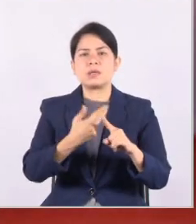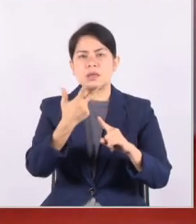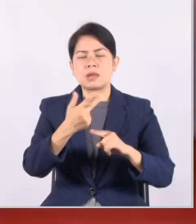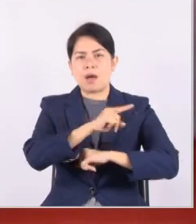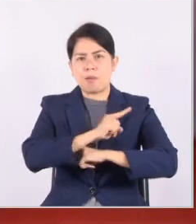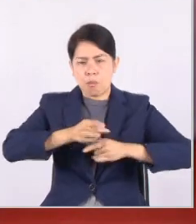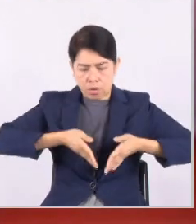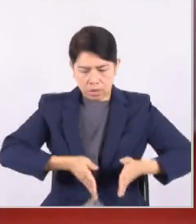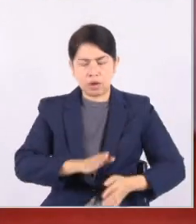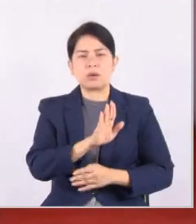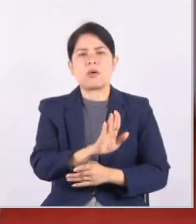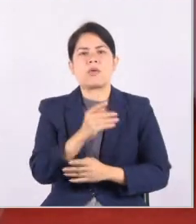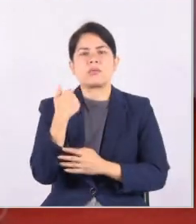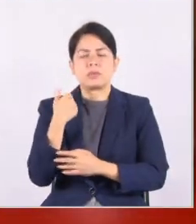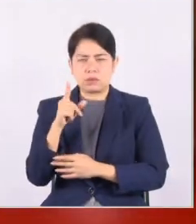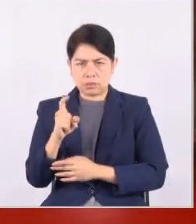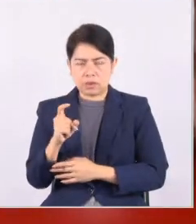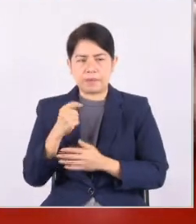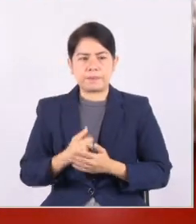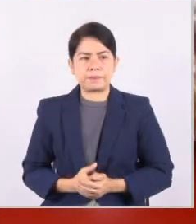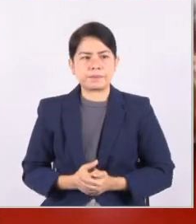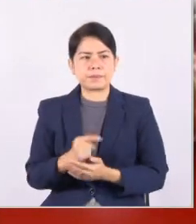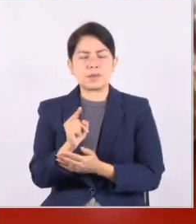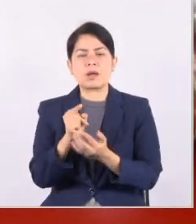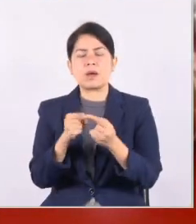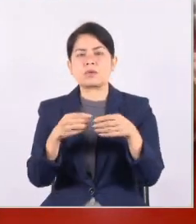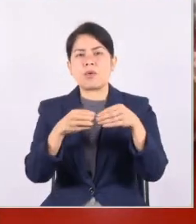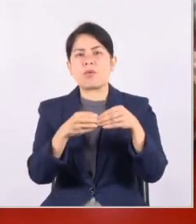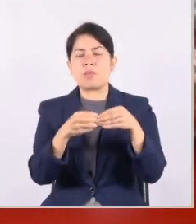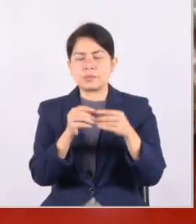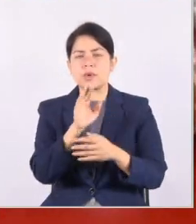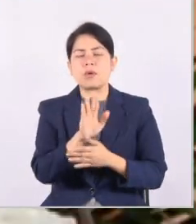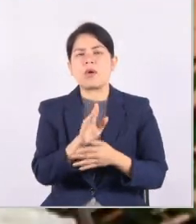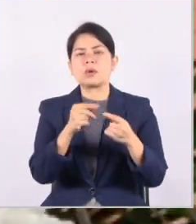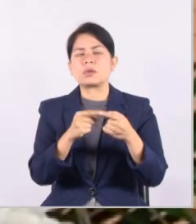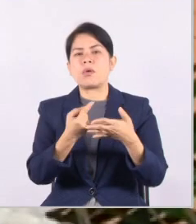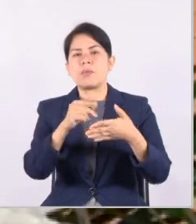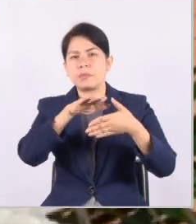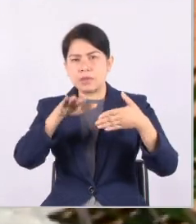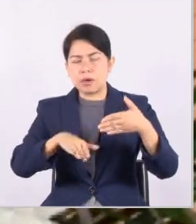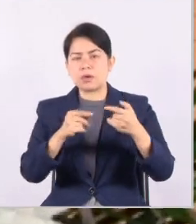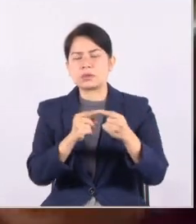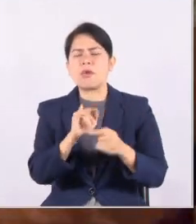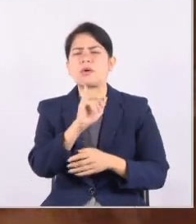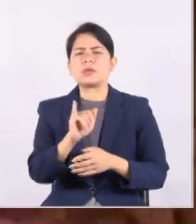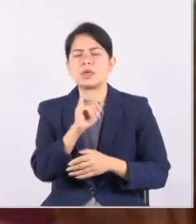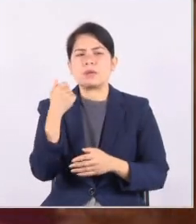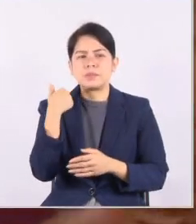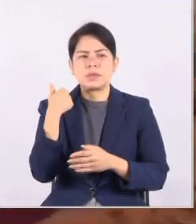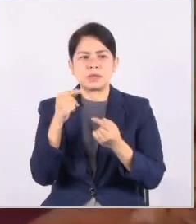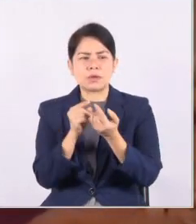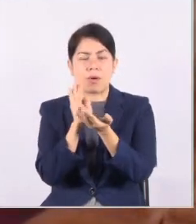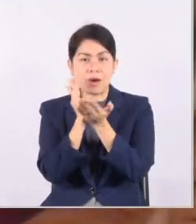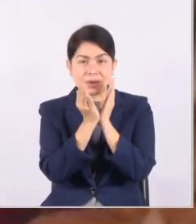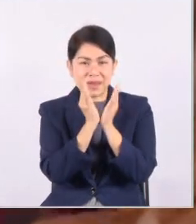พร้อมๆกันนะคะญาติเนี่ยเขาก็นำเค้กมาด้วยนะเค้กมาตั้งหน้าโลงไว้ด้วยนะคะเพราะว่าสัญญาไว้ตั้งแต่แรกเราว่าเดี๋ยววันเกิดก็จัด